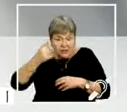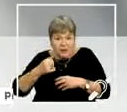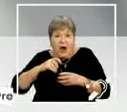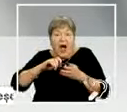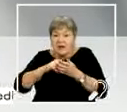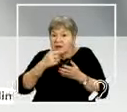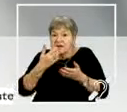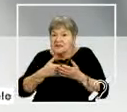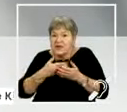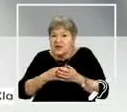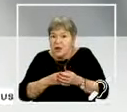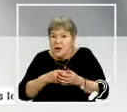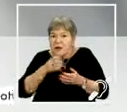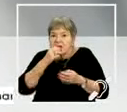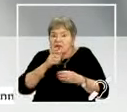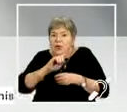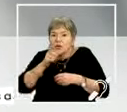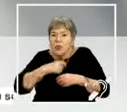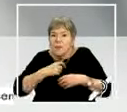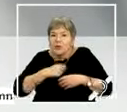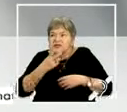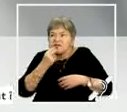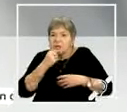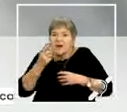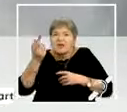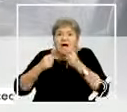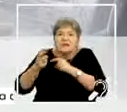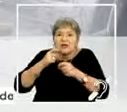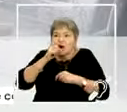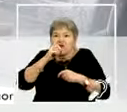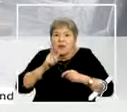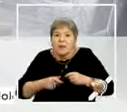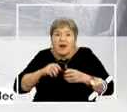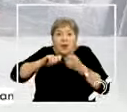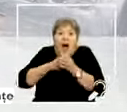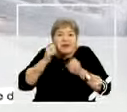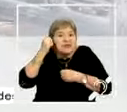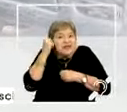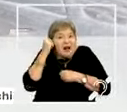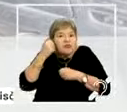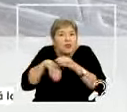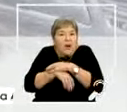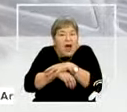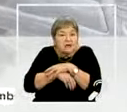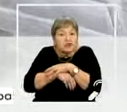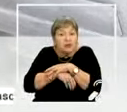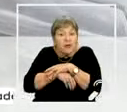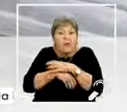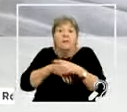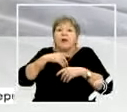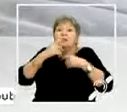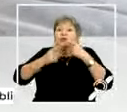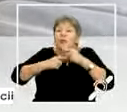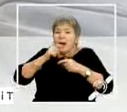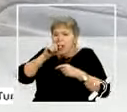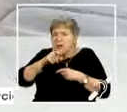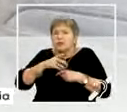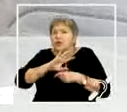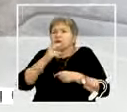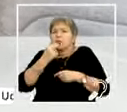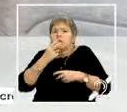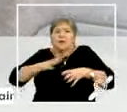că mi-a spus, zice, nu mai pot să vorbesc, vine, mi-e frică, și a închis. În timpul ăsta, gândiți-vă că toți eram